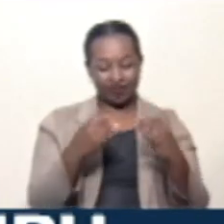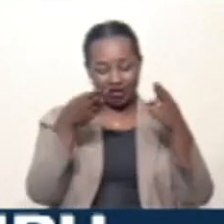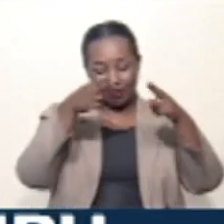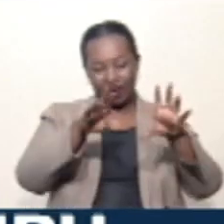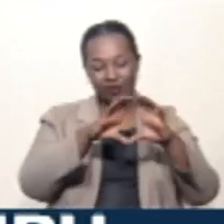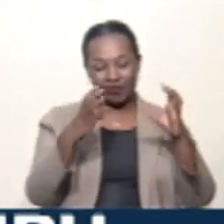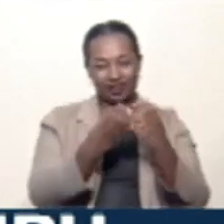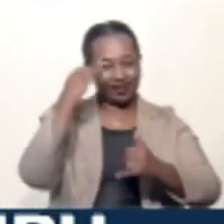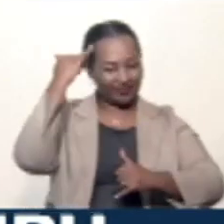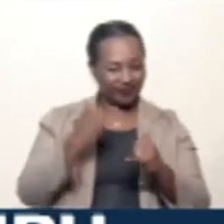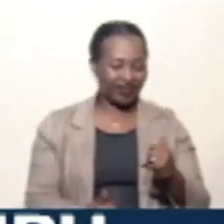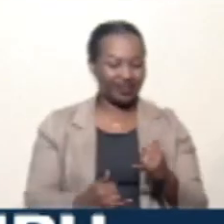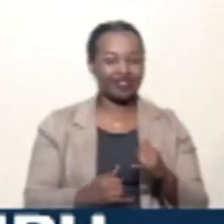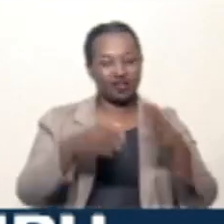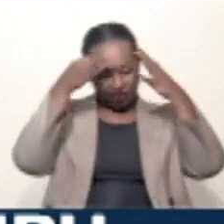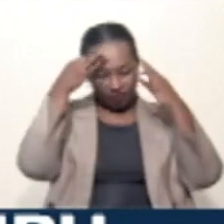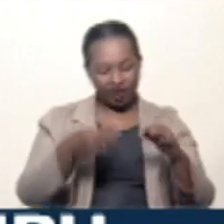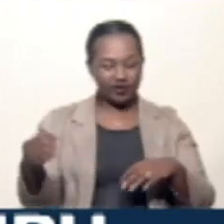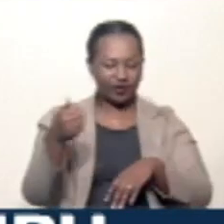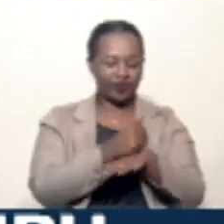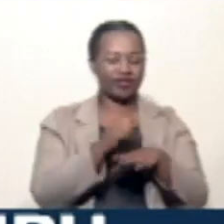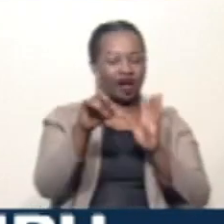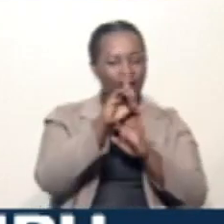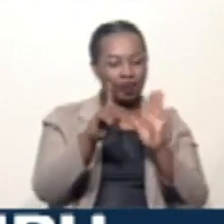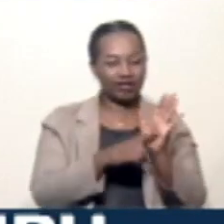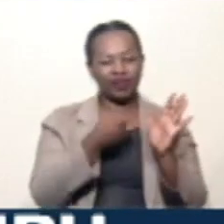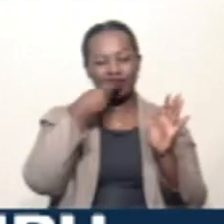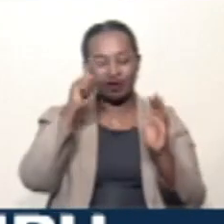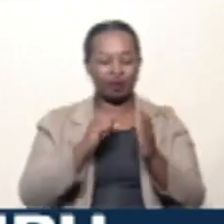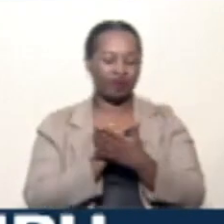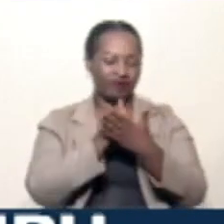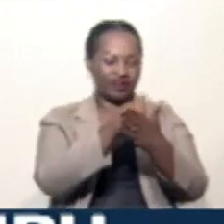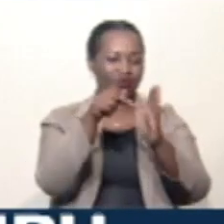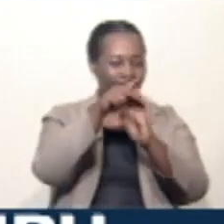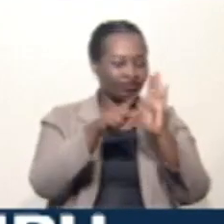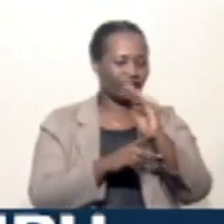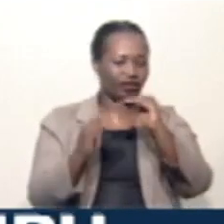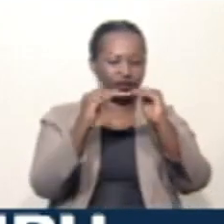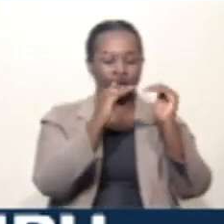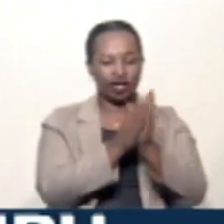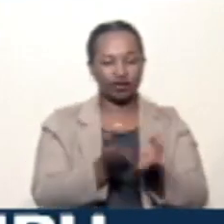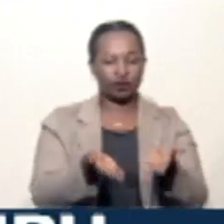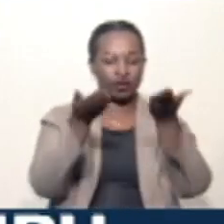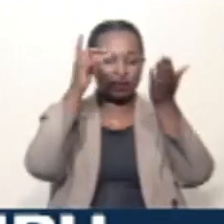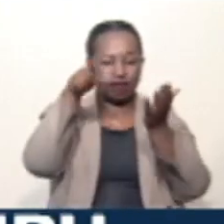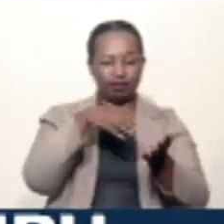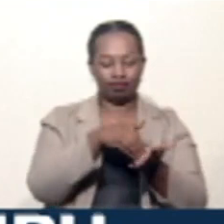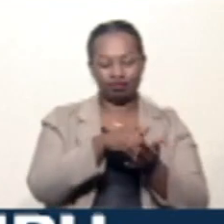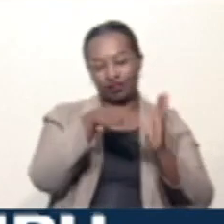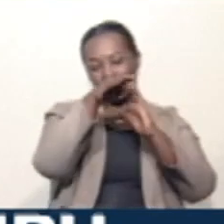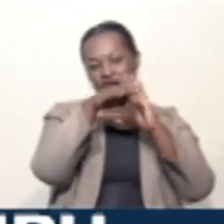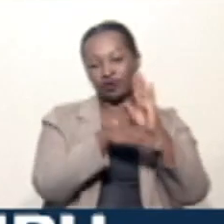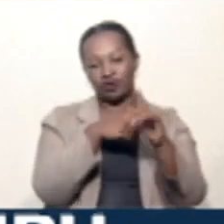n'umwanzuro w'uko hagomba gushyirwaho amategeko agamije kwimakaza ihame ry'uburinganire ndetse no kuzamura abanyantege nke muri gahunda